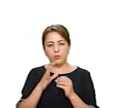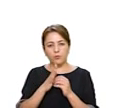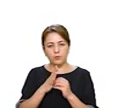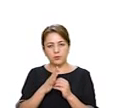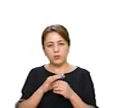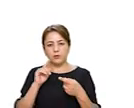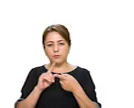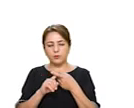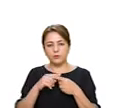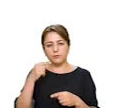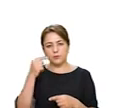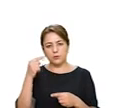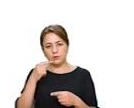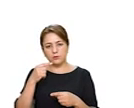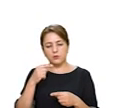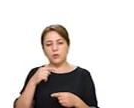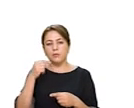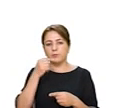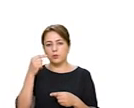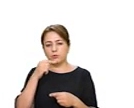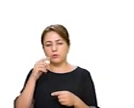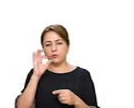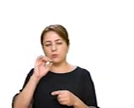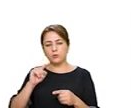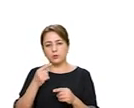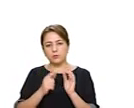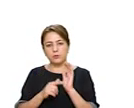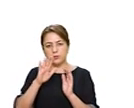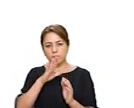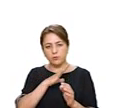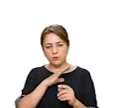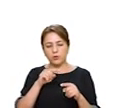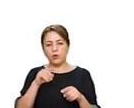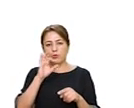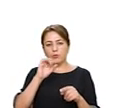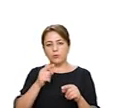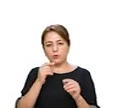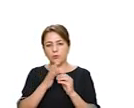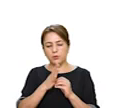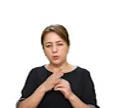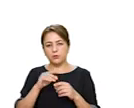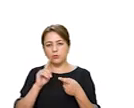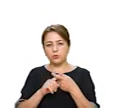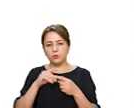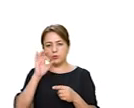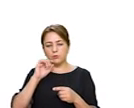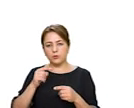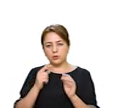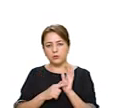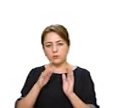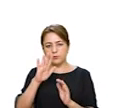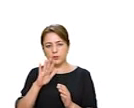0.115 plus bilan minus ishora minus 0.175 ni berdi. 0.115 ga qo'shdik 0.175